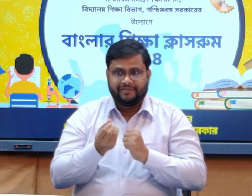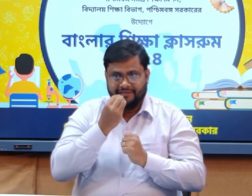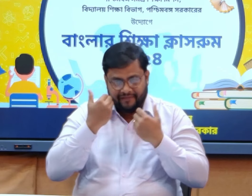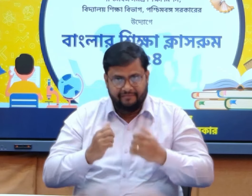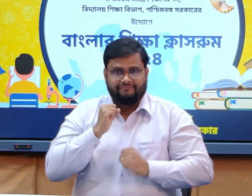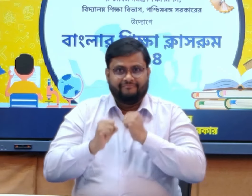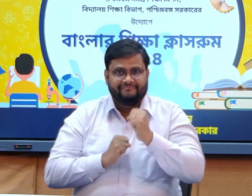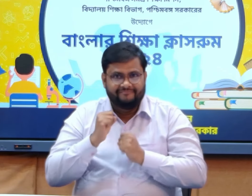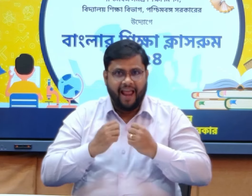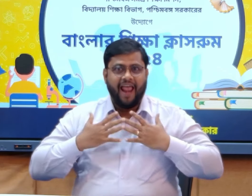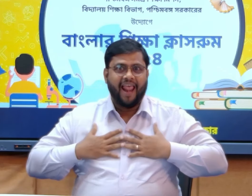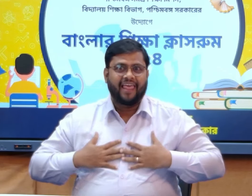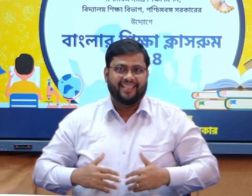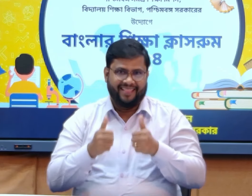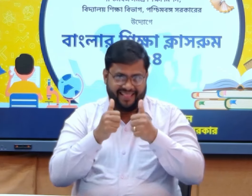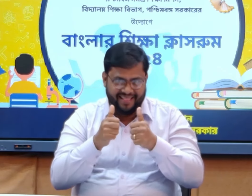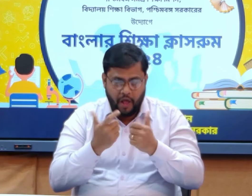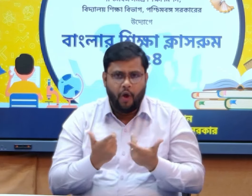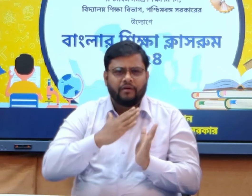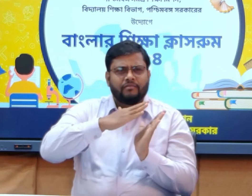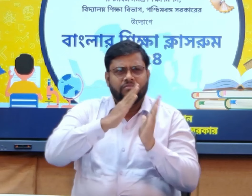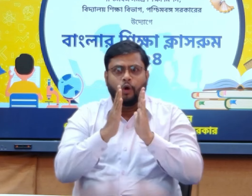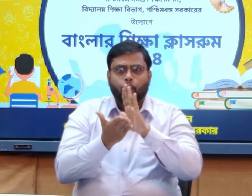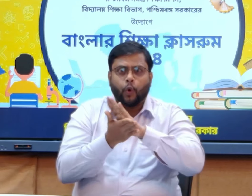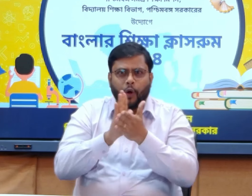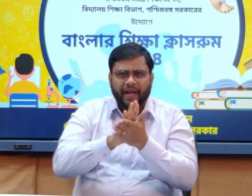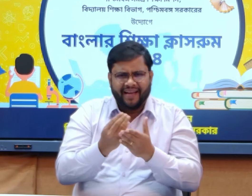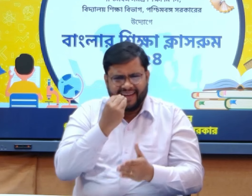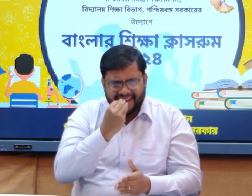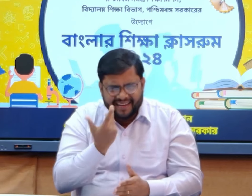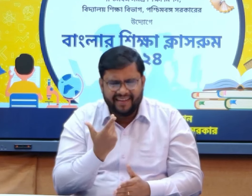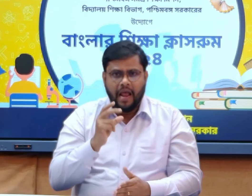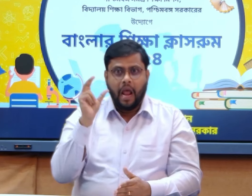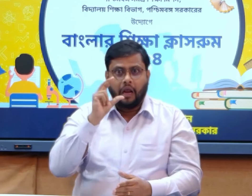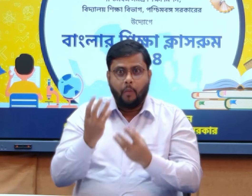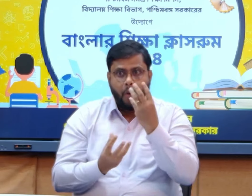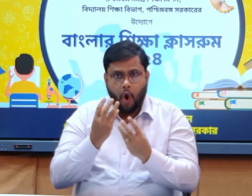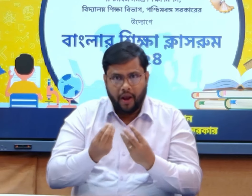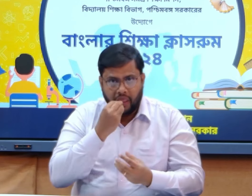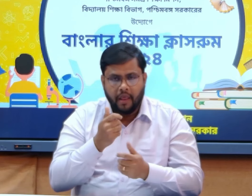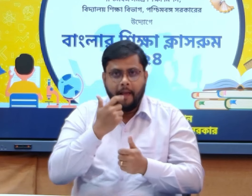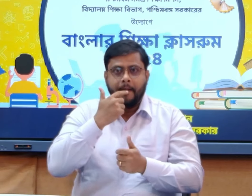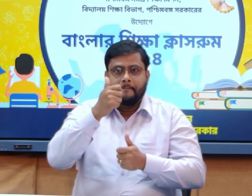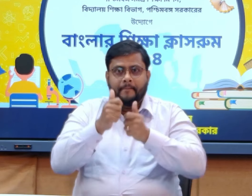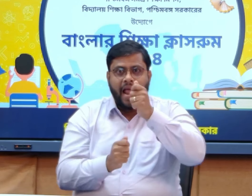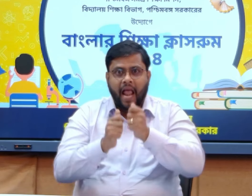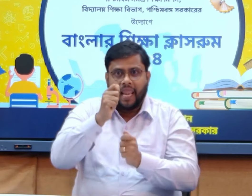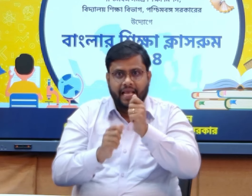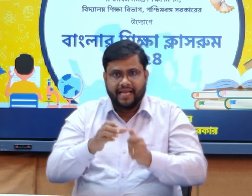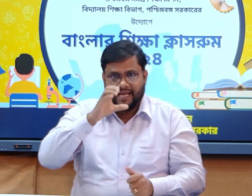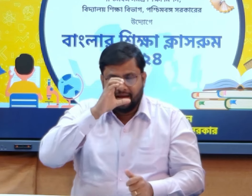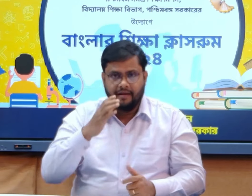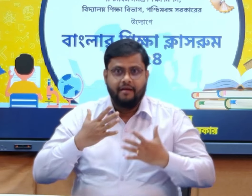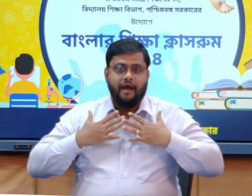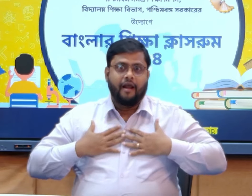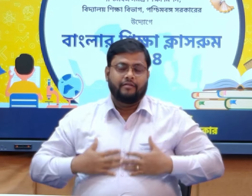রুটি স্যালাড যেগুলো খেয়ে আমরা দৌড়ানো খেলা এগুলো সকালের কাজগুলো করার রুটি পাও রুটি ডিম সেদ্ধ এগুলো